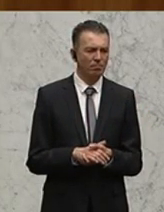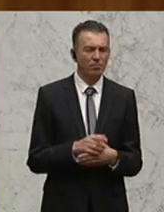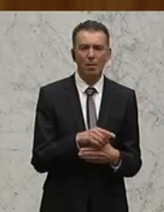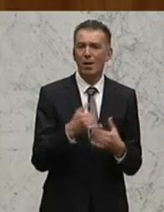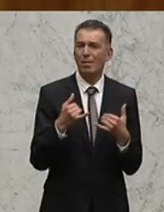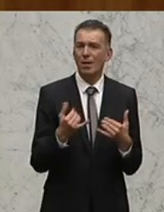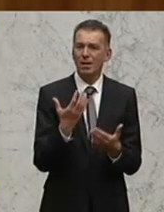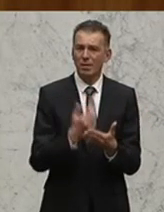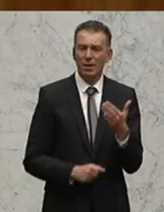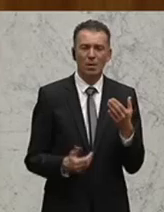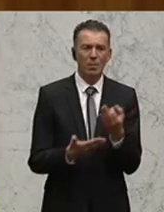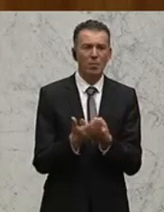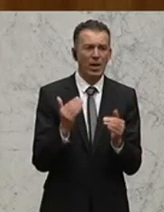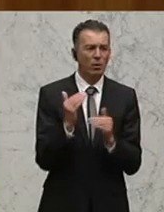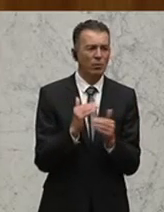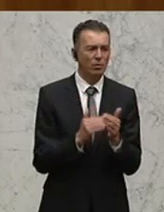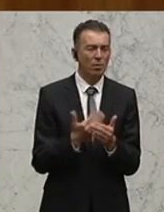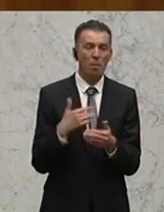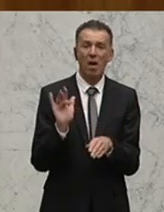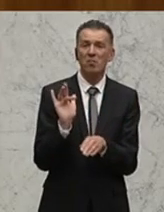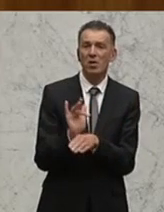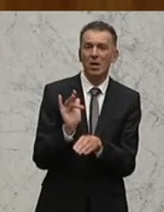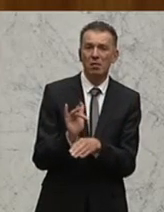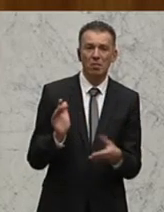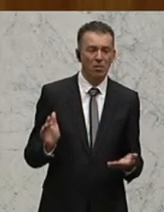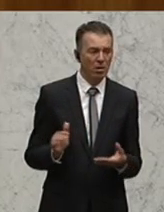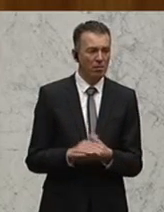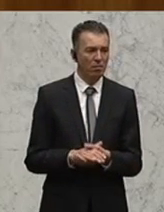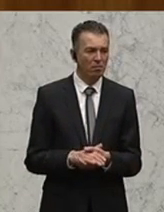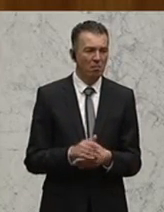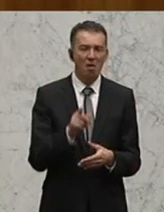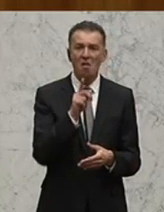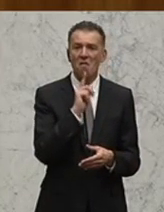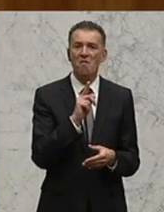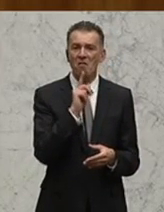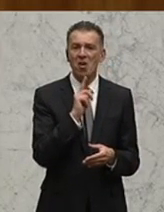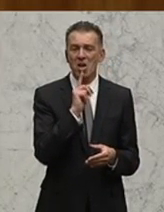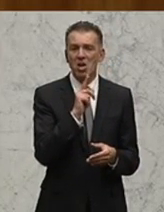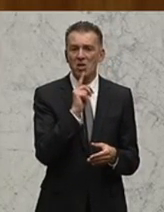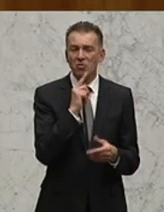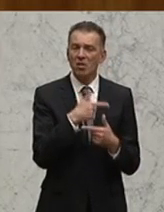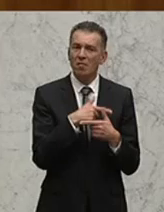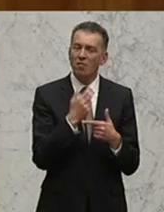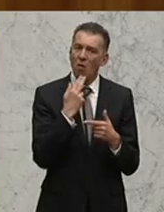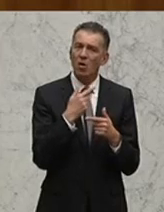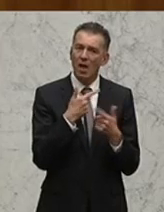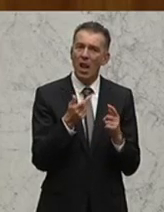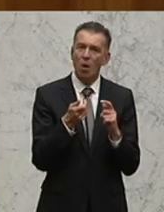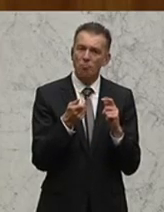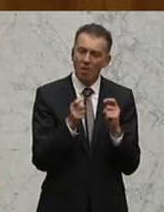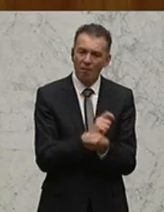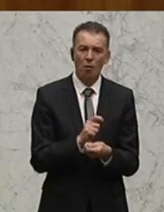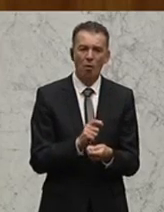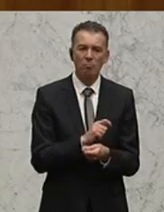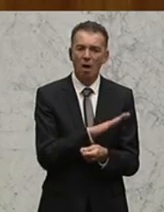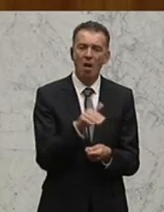dass die bisherigen Ergebnisse im Bildungssystem am meisten kritisieren, am wenigsten auch irgendwelche Reformen zulassen wollen. Da muss alles so bleiben.